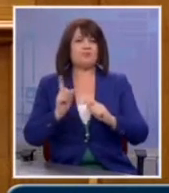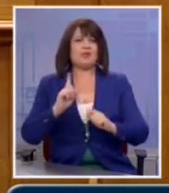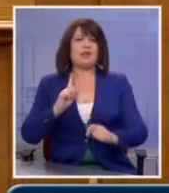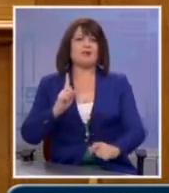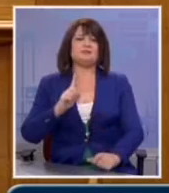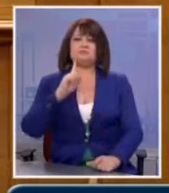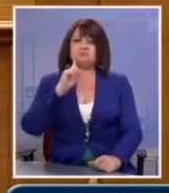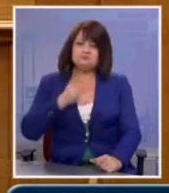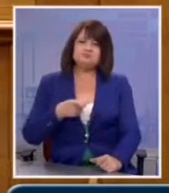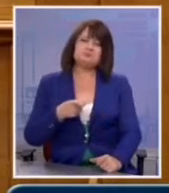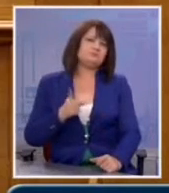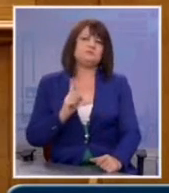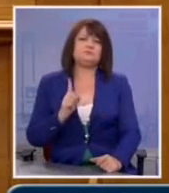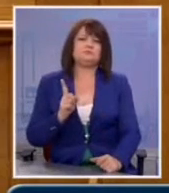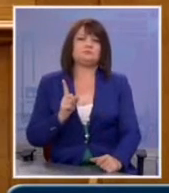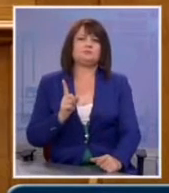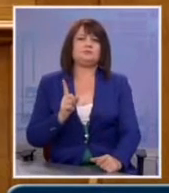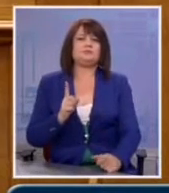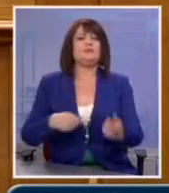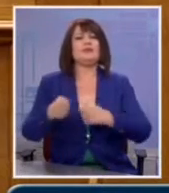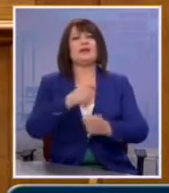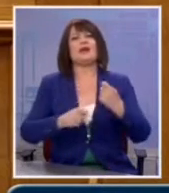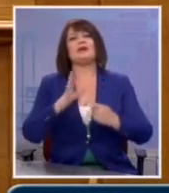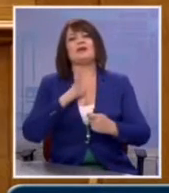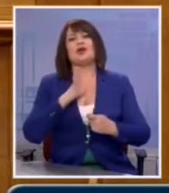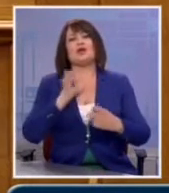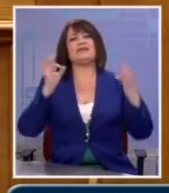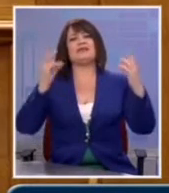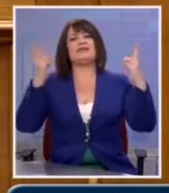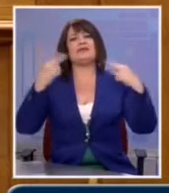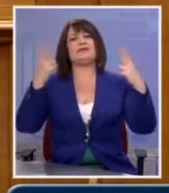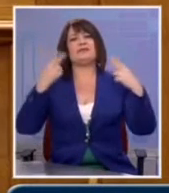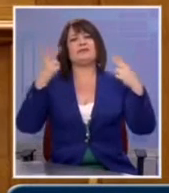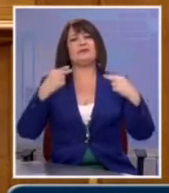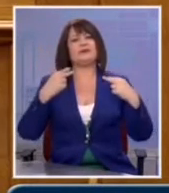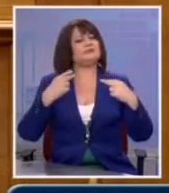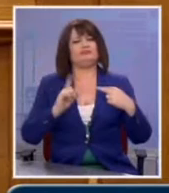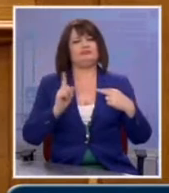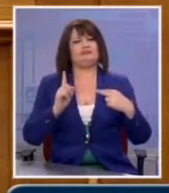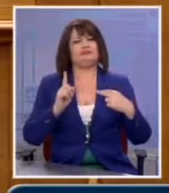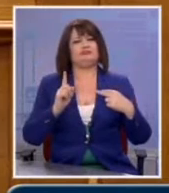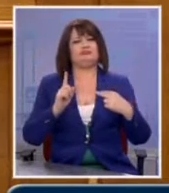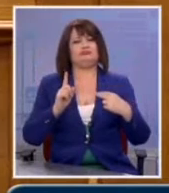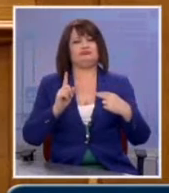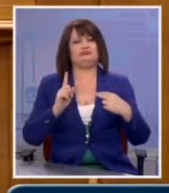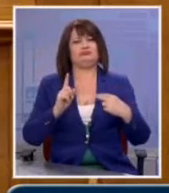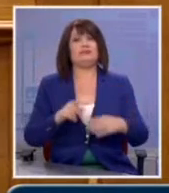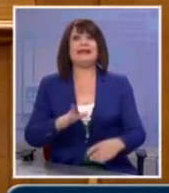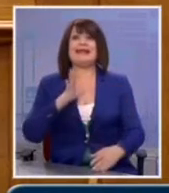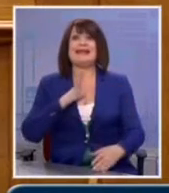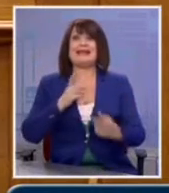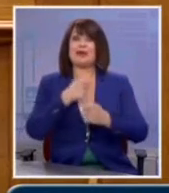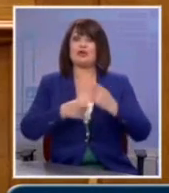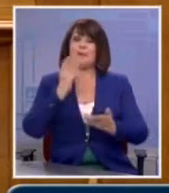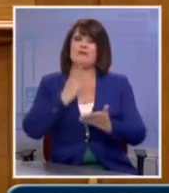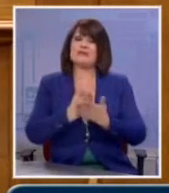επιβάλλουν σε καταναλωτές να πάρουν το φυσικό αέριο που διέρχεται μέσα από αυτούς. Οι καταναλωτές